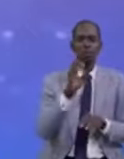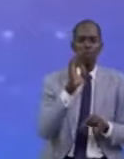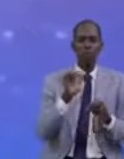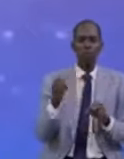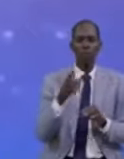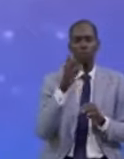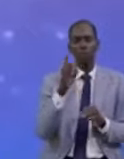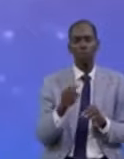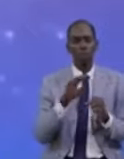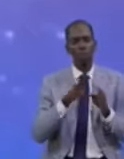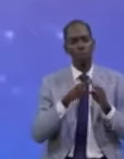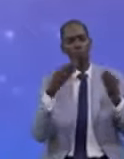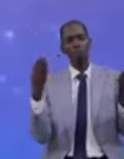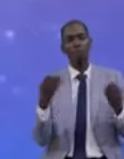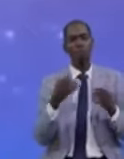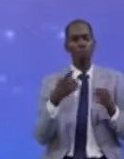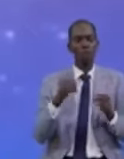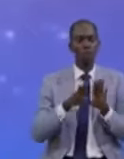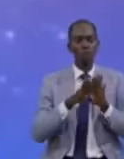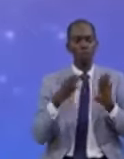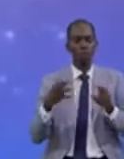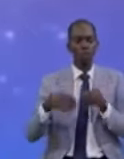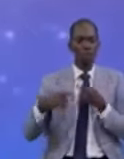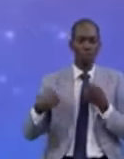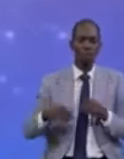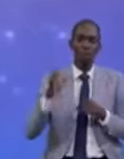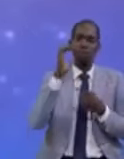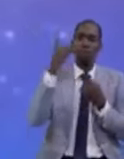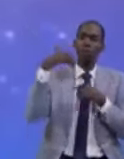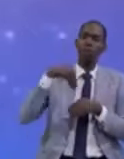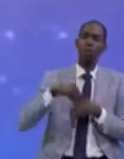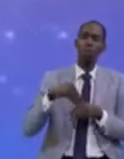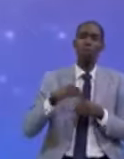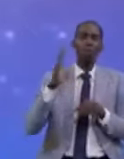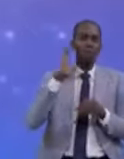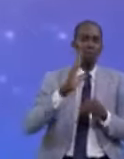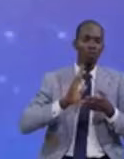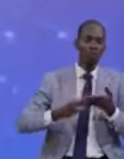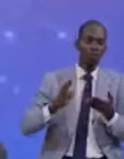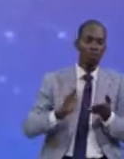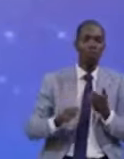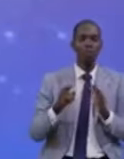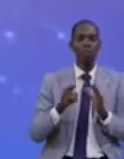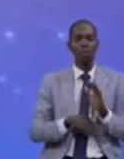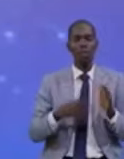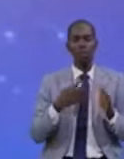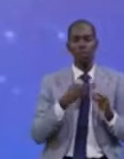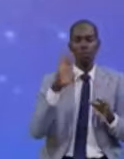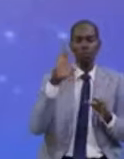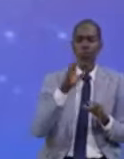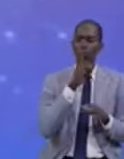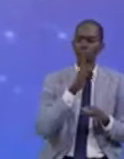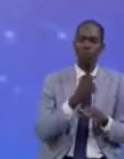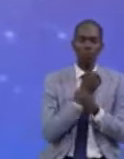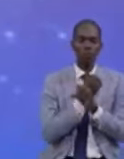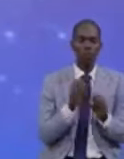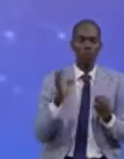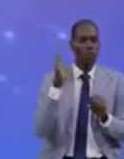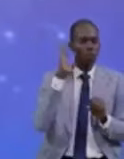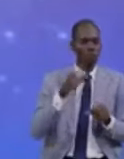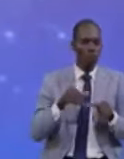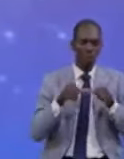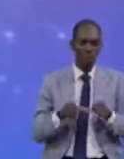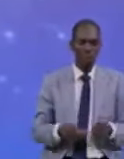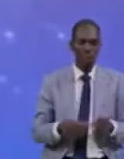tu entreras avec le pardon libération vrai salut demeure avec eux